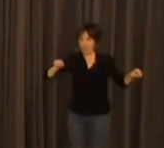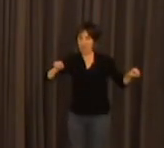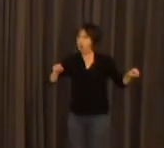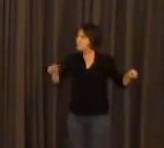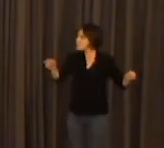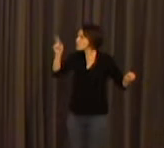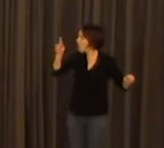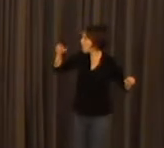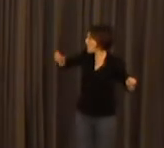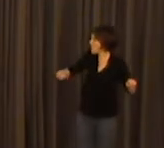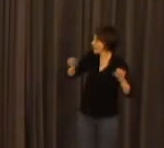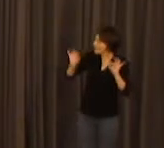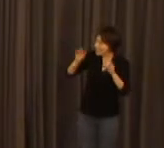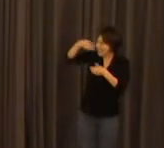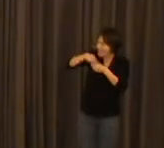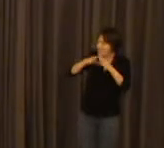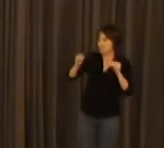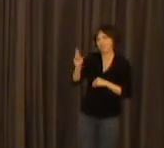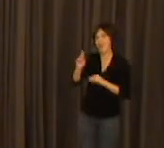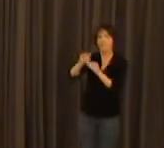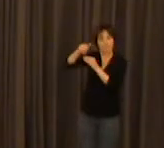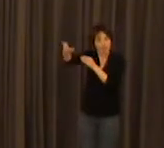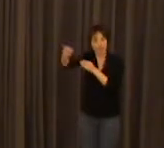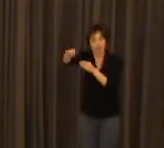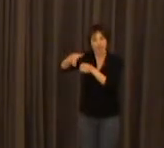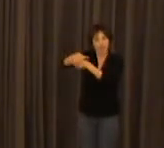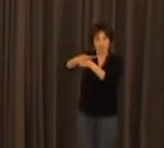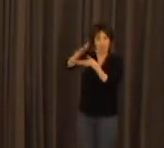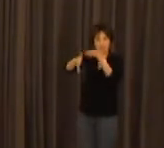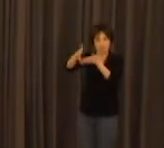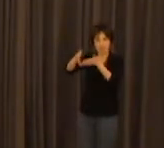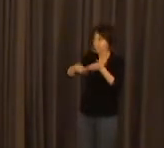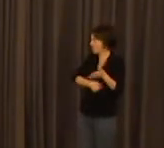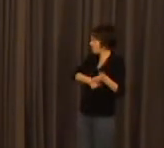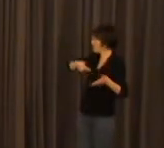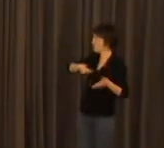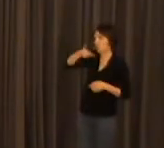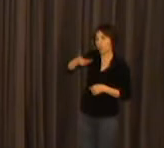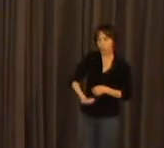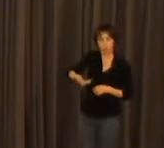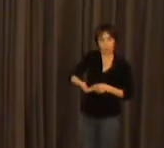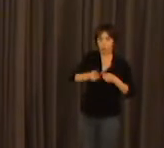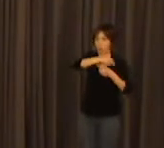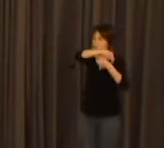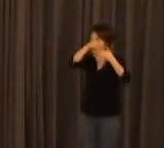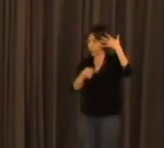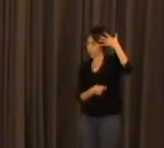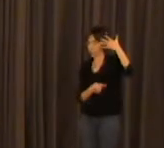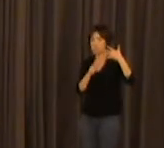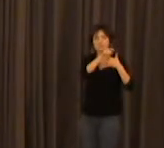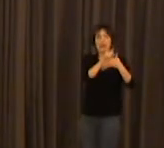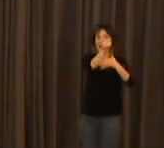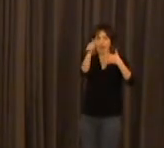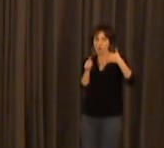només per la universitat, sinó per l'àmbit de la llengua de signes, i ens adreçaran unes molt